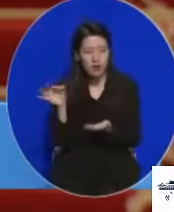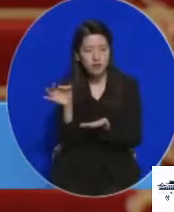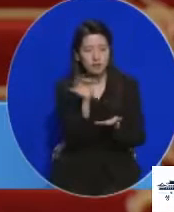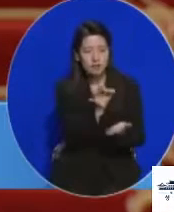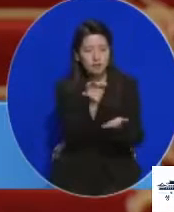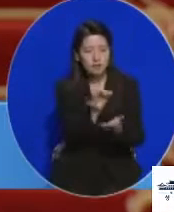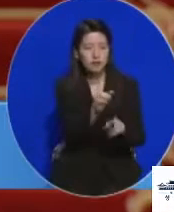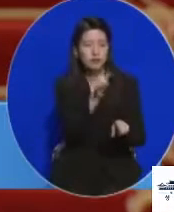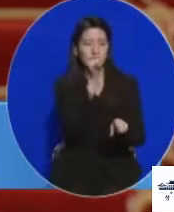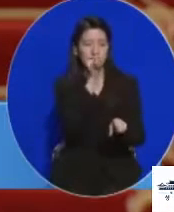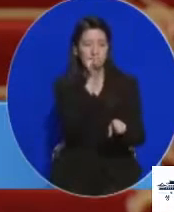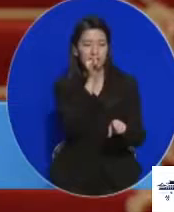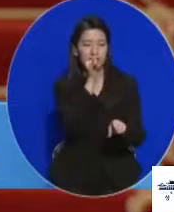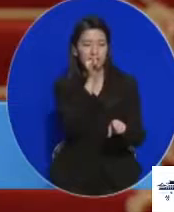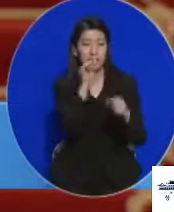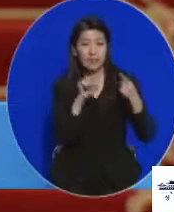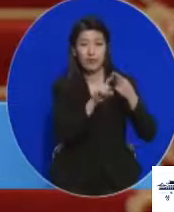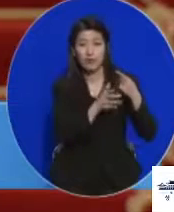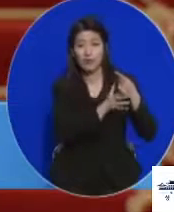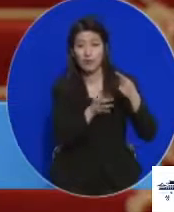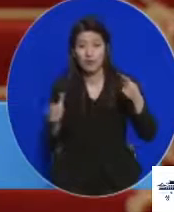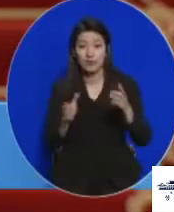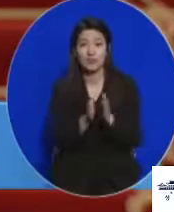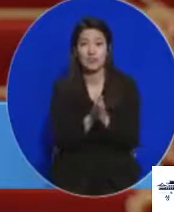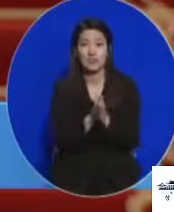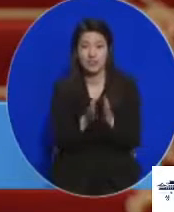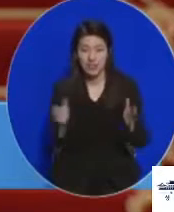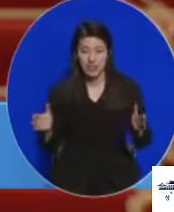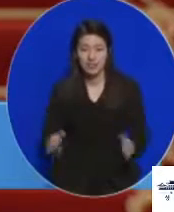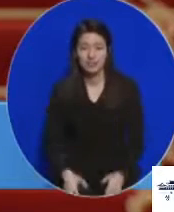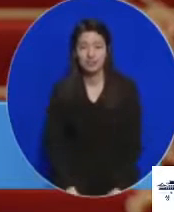취업지원 제도가 이달 부터 시행됩니다